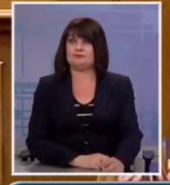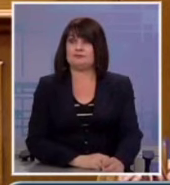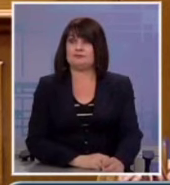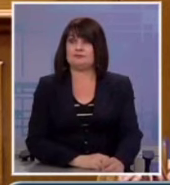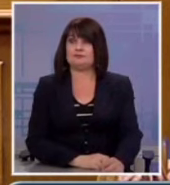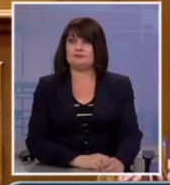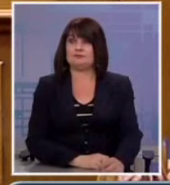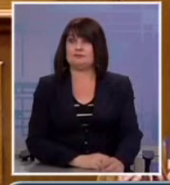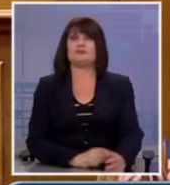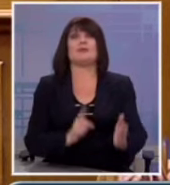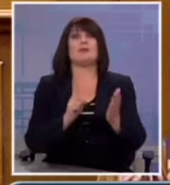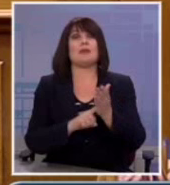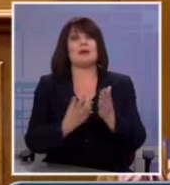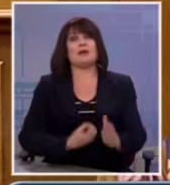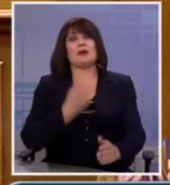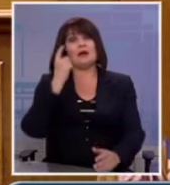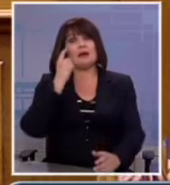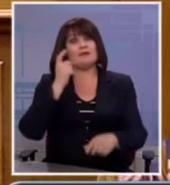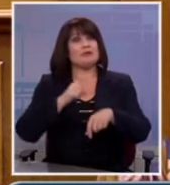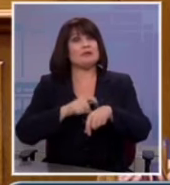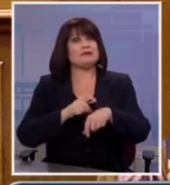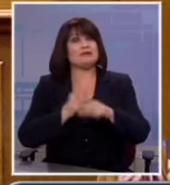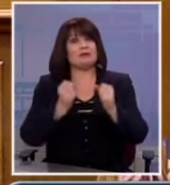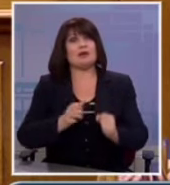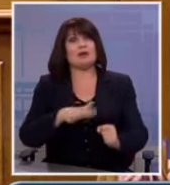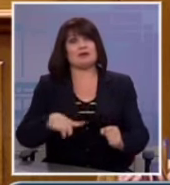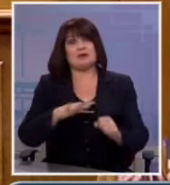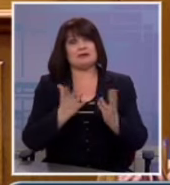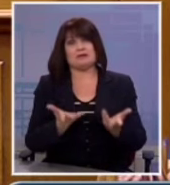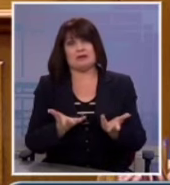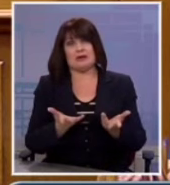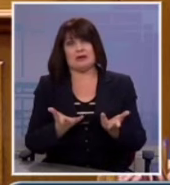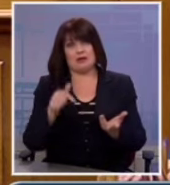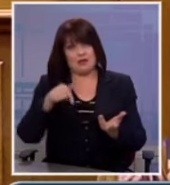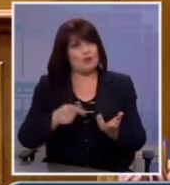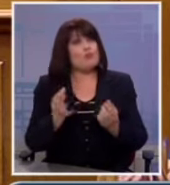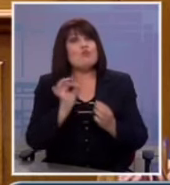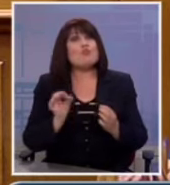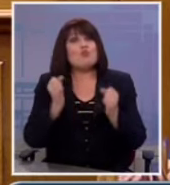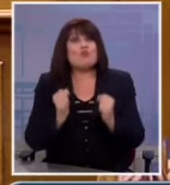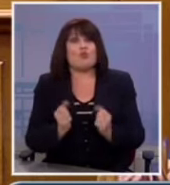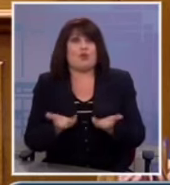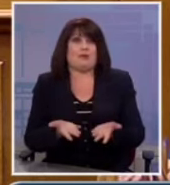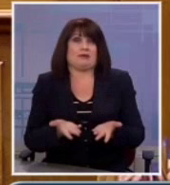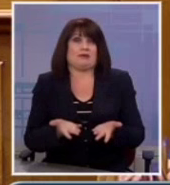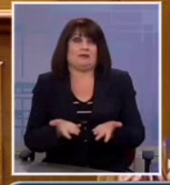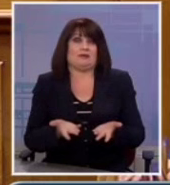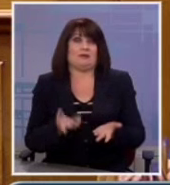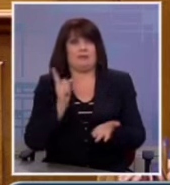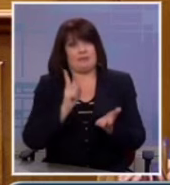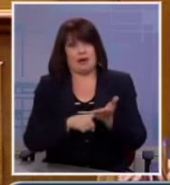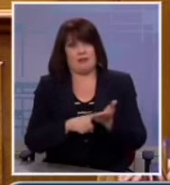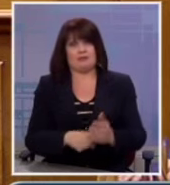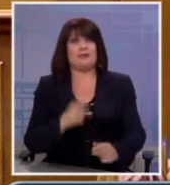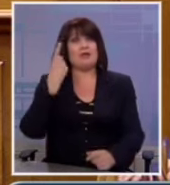και θα πρέπει να έχουμε και συνέστηση και των στιγμών και των περιστάσεων και του χώρου μέσα στον οποίο βρισκόμαστε. Δεν ξέρω